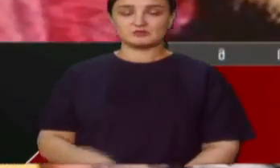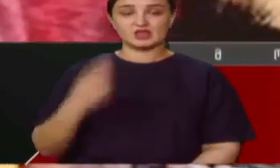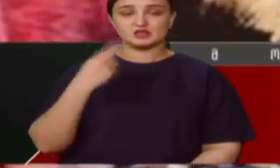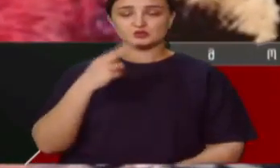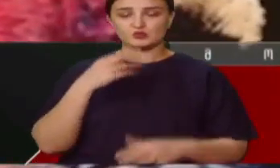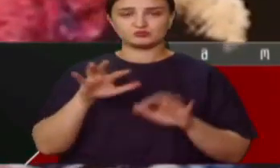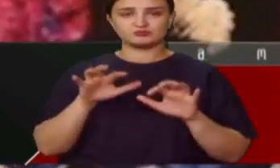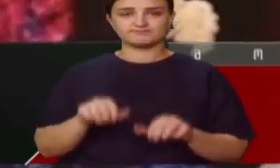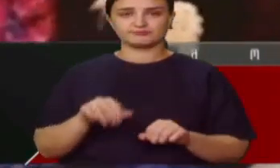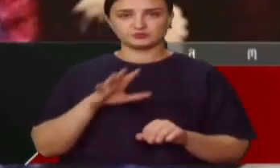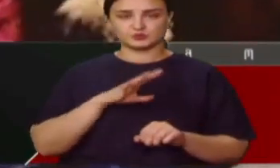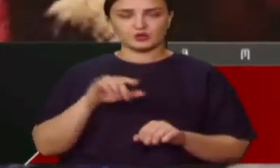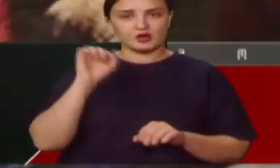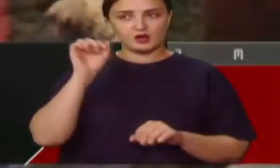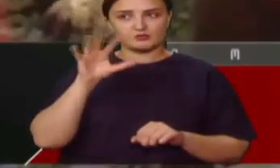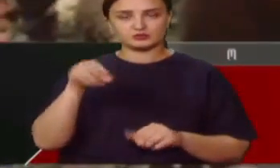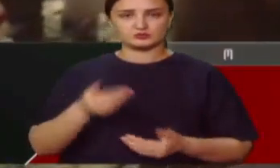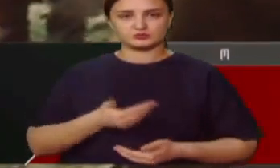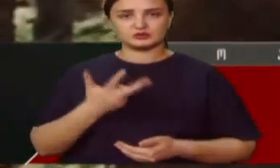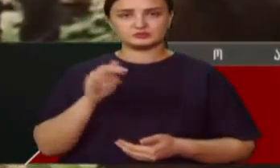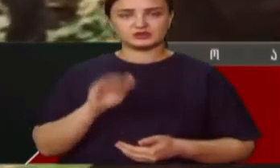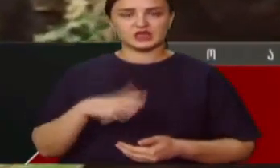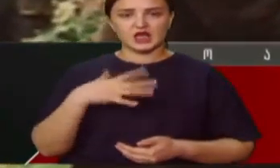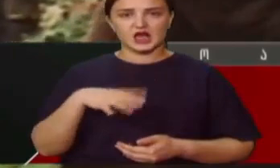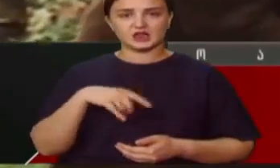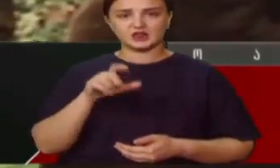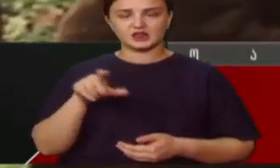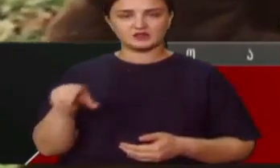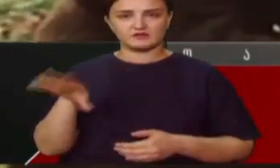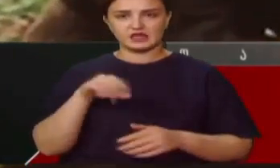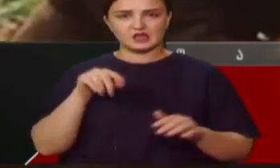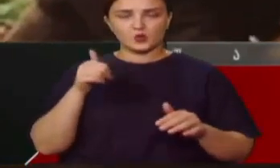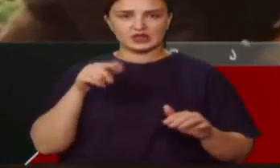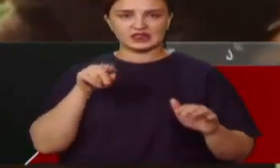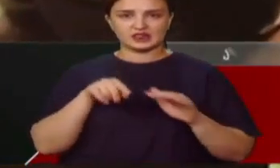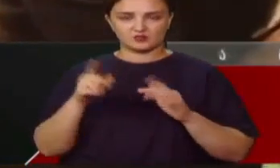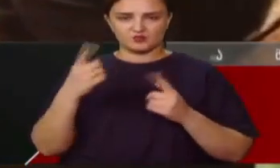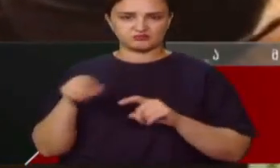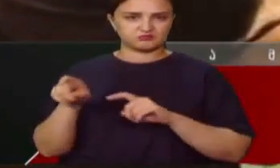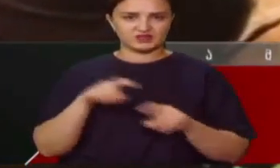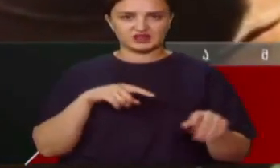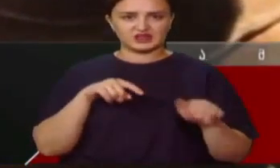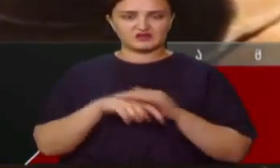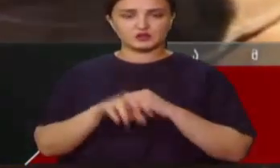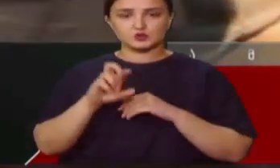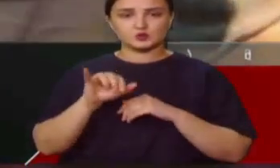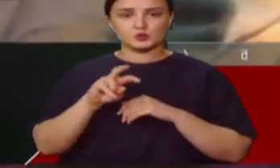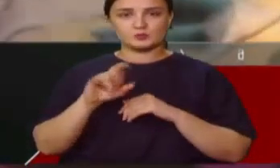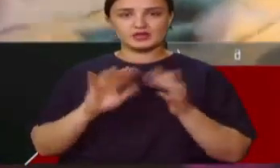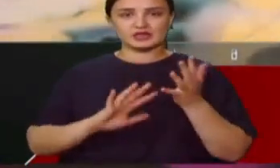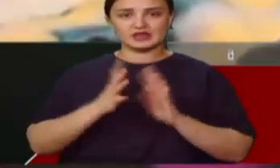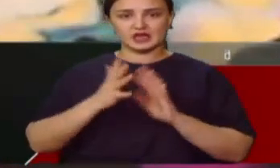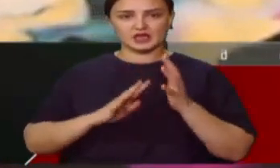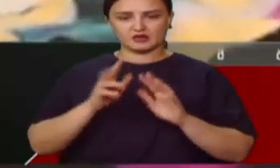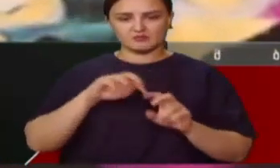სოხუმის დაცემას თან ახლდა აფხაზეთში მცხოვრები 300,000 ქართველის დევნილად ქცევა. ფაქტობრივად მათ მანახევარმა სოხუმი ჭუბერის უღელტეხილის გავლით